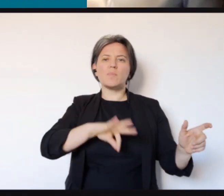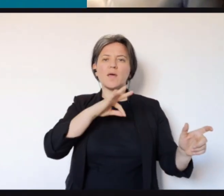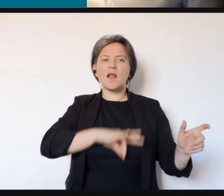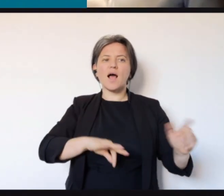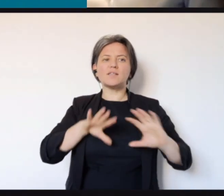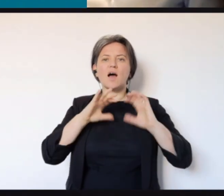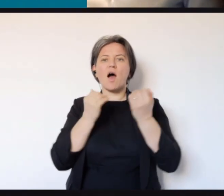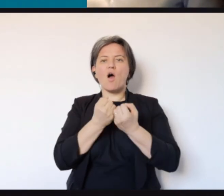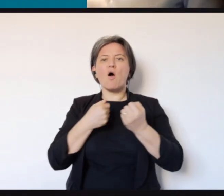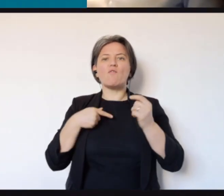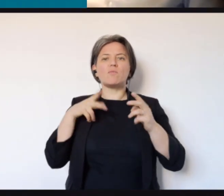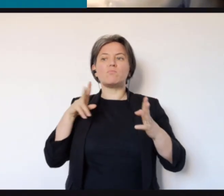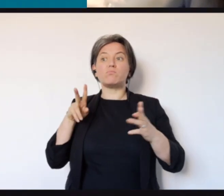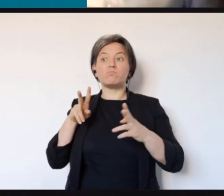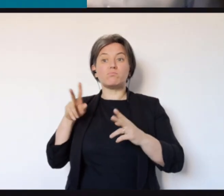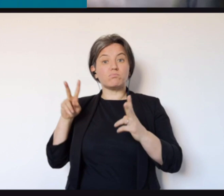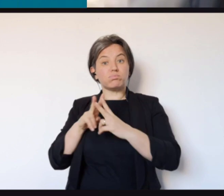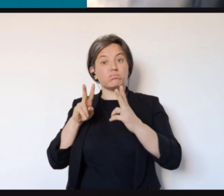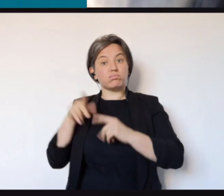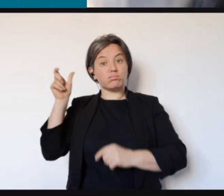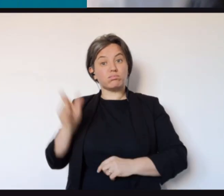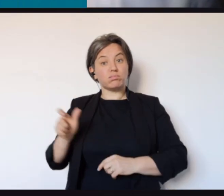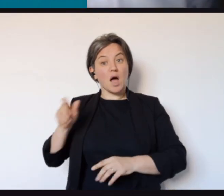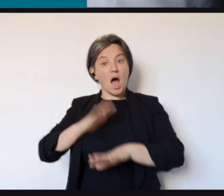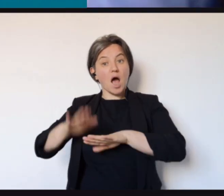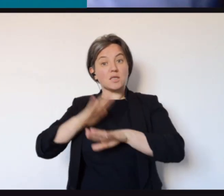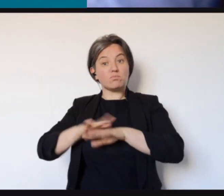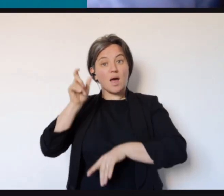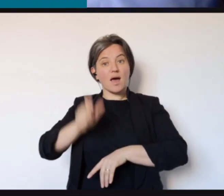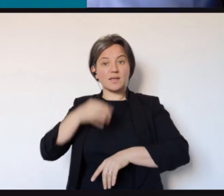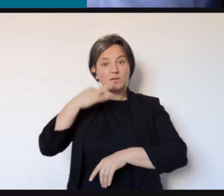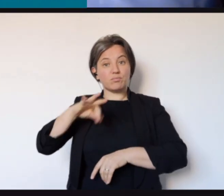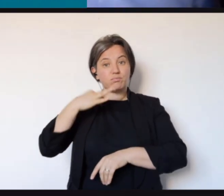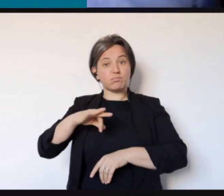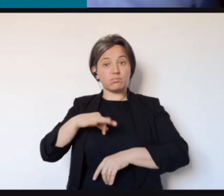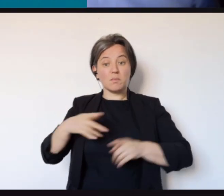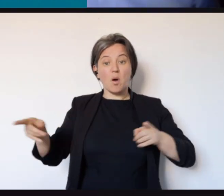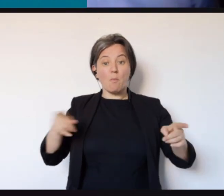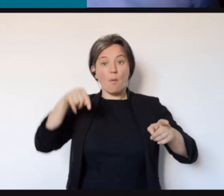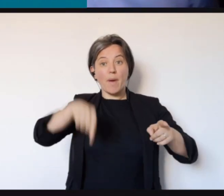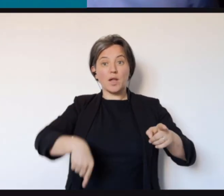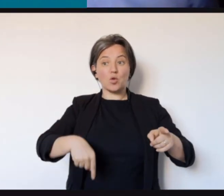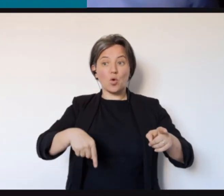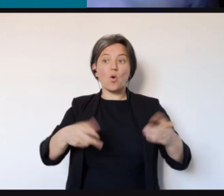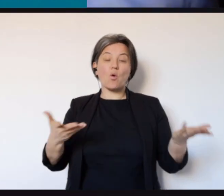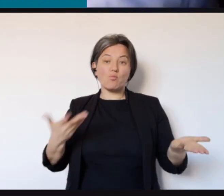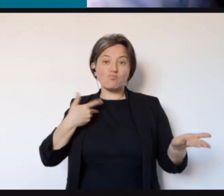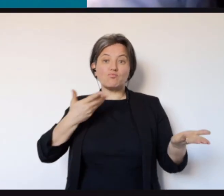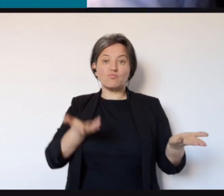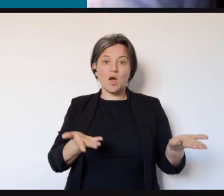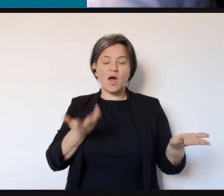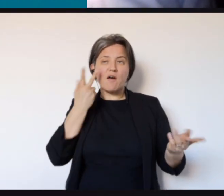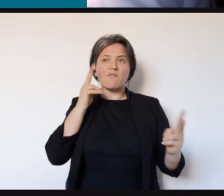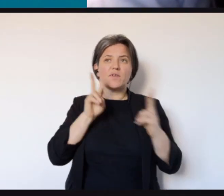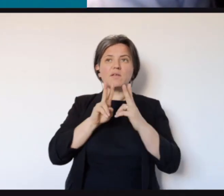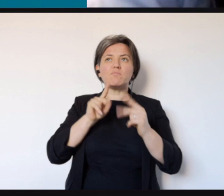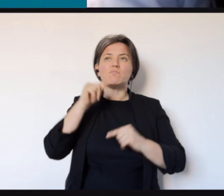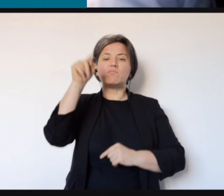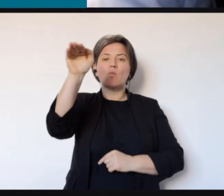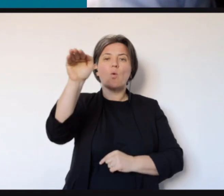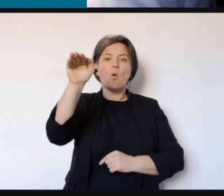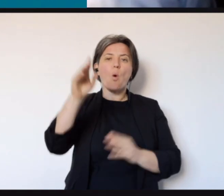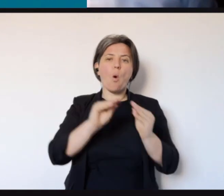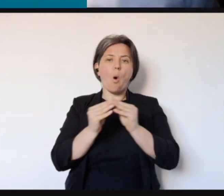persone interessate un ciclo di conferenze, chiamando esperti del settore, che ci aiuteranno a leggere il momento attuale e individuare possibili